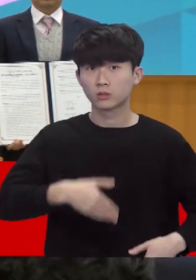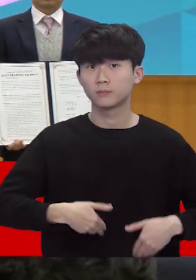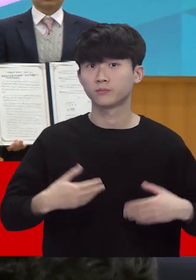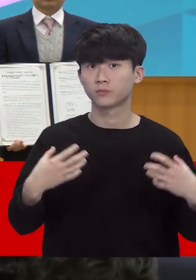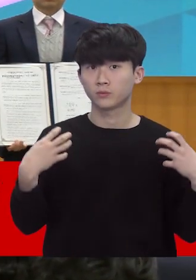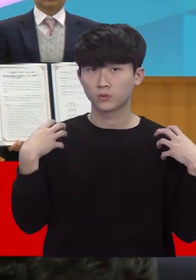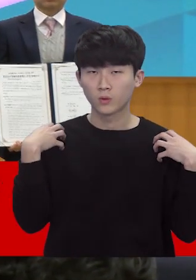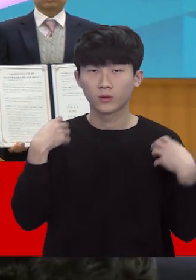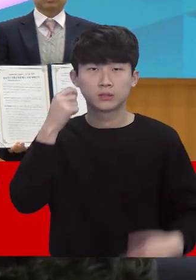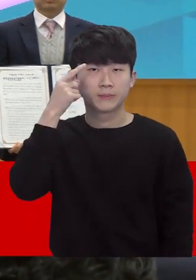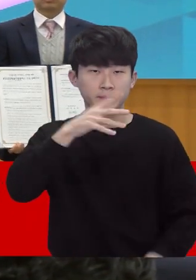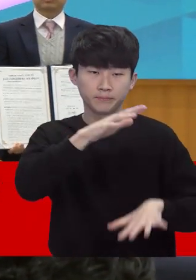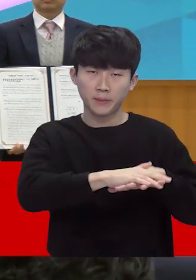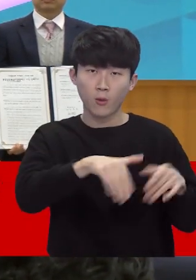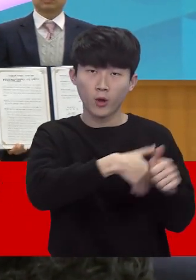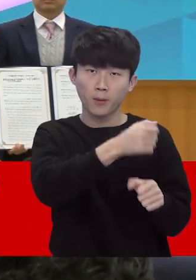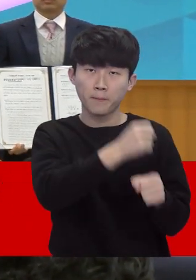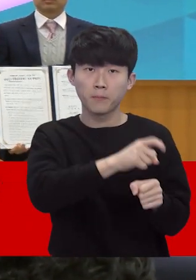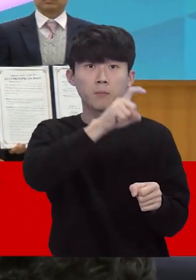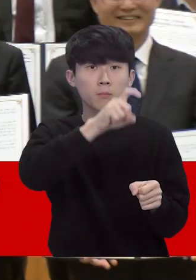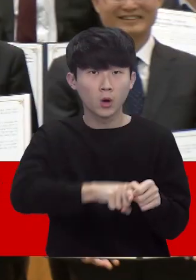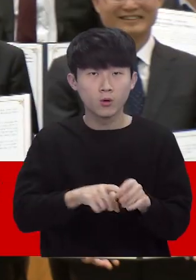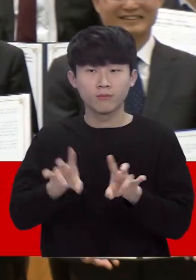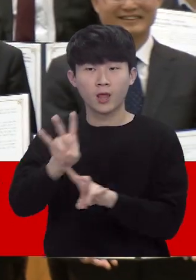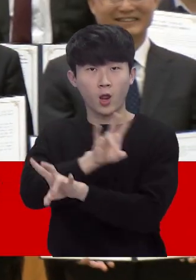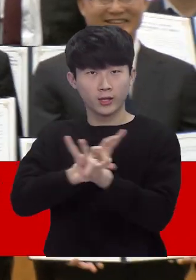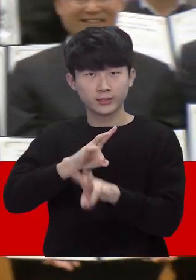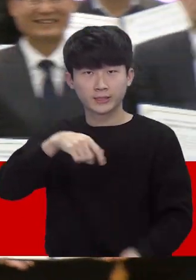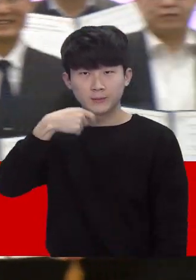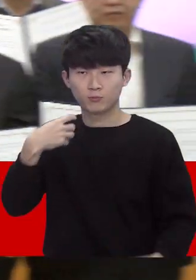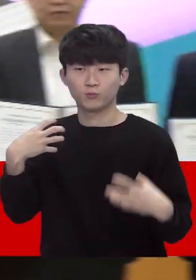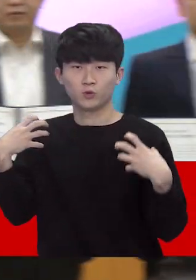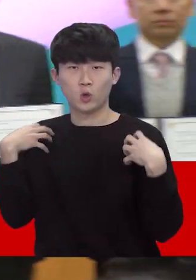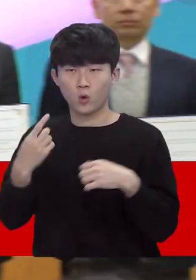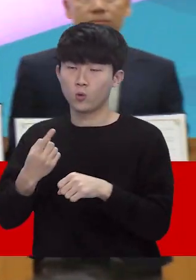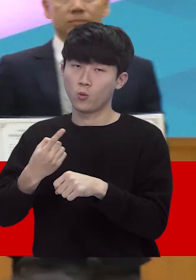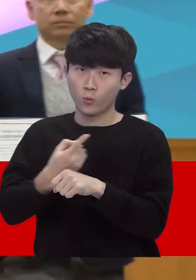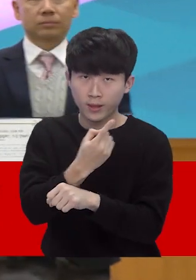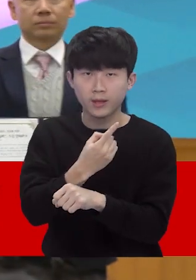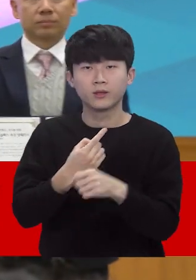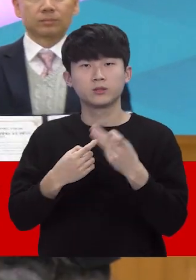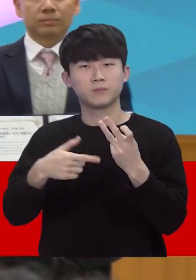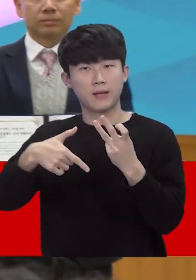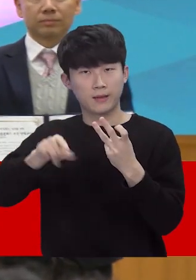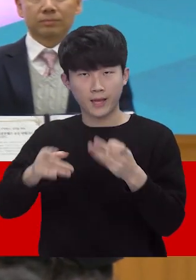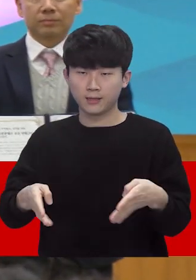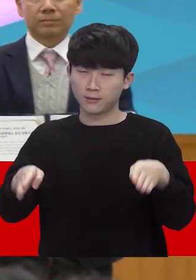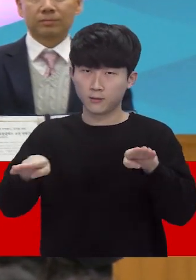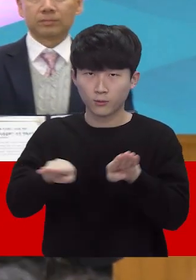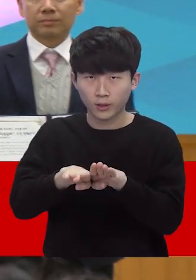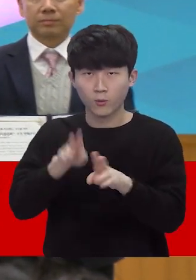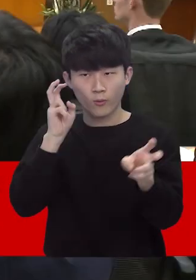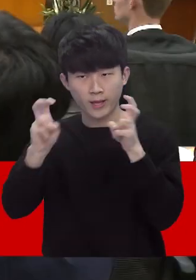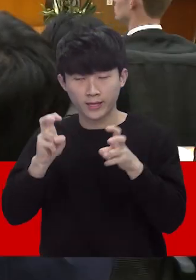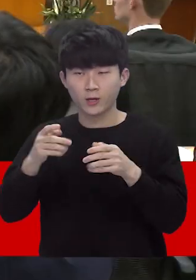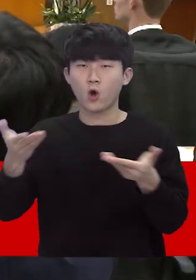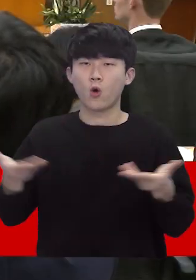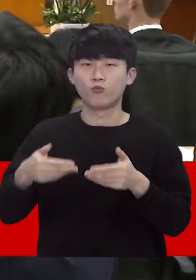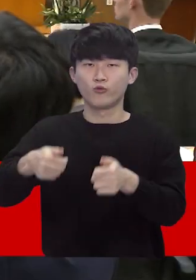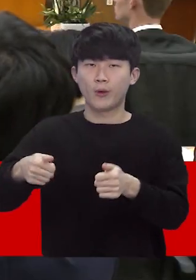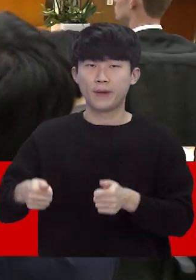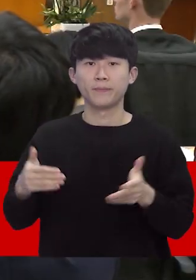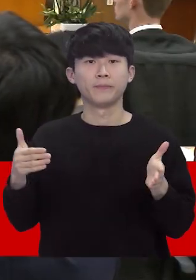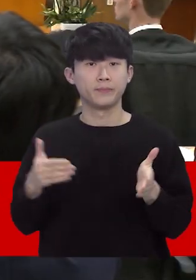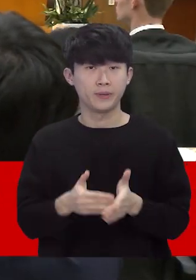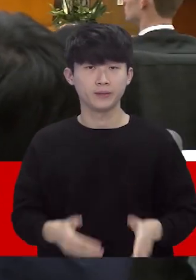충남도가 스마트 농업 생태계 구축을 위해 네덜란드 농업자연식품품질부 등 국내외 13개 기관, 기업,